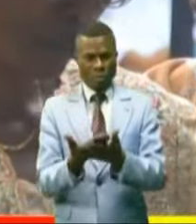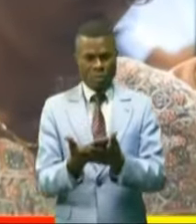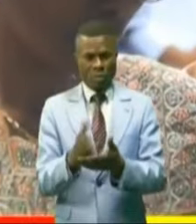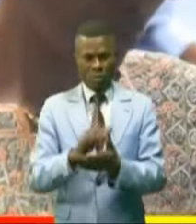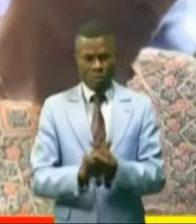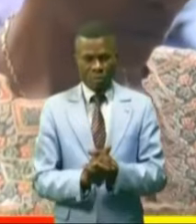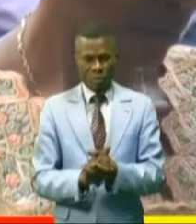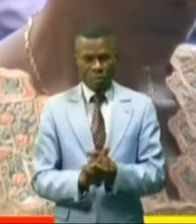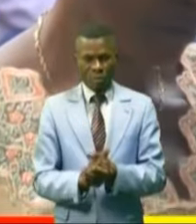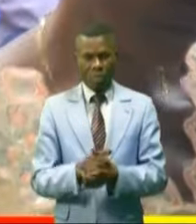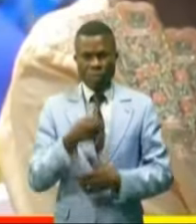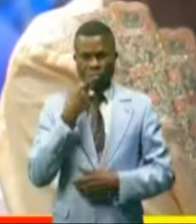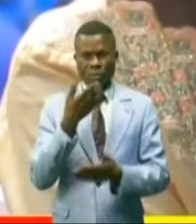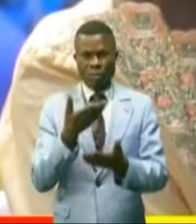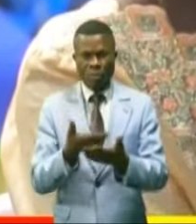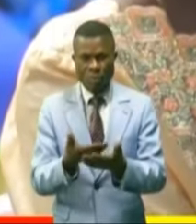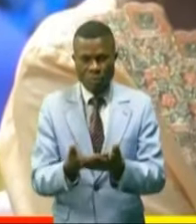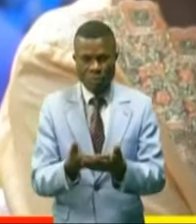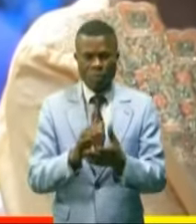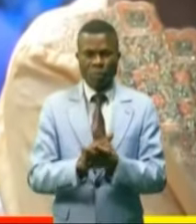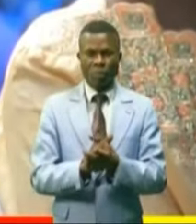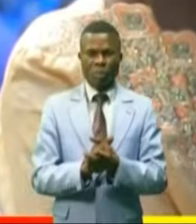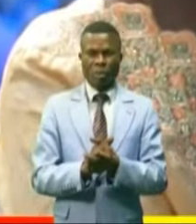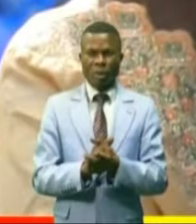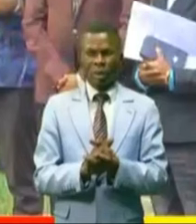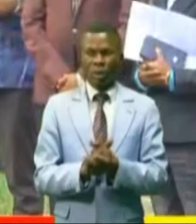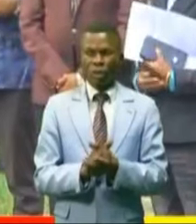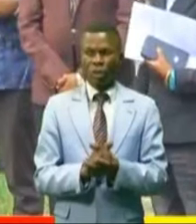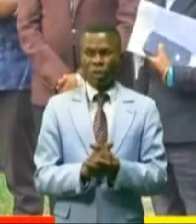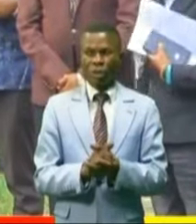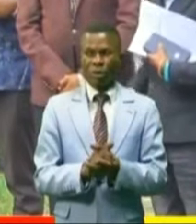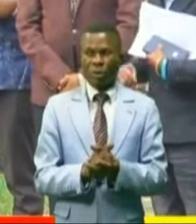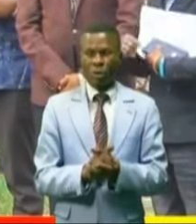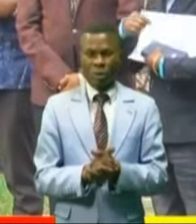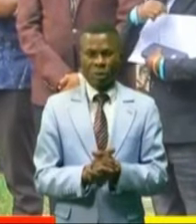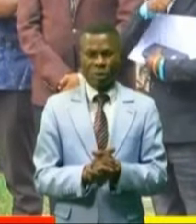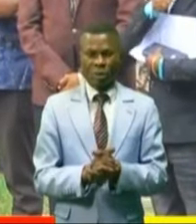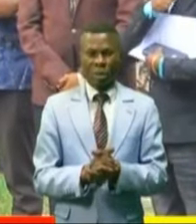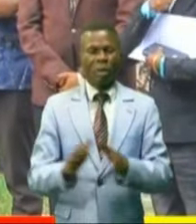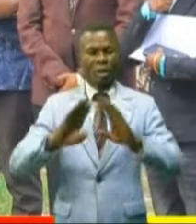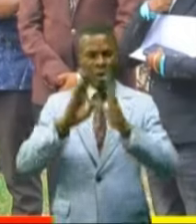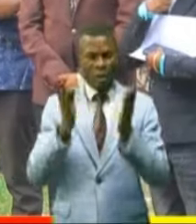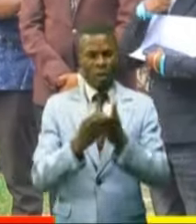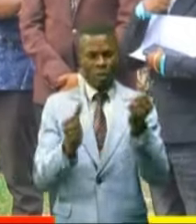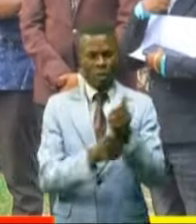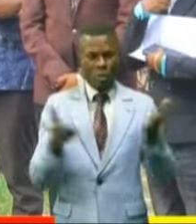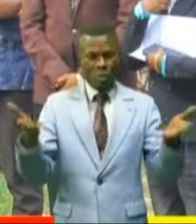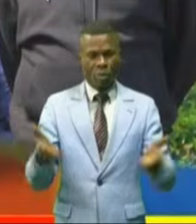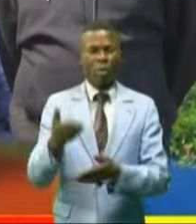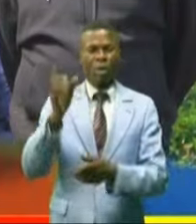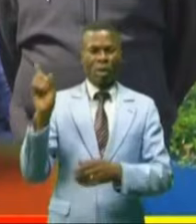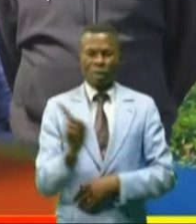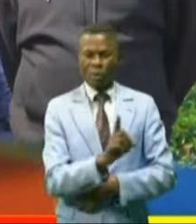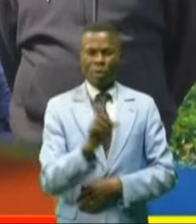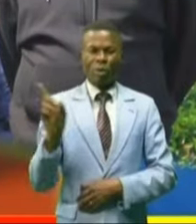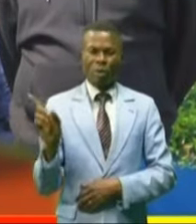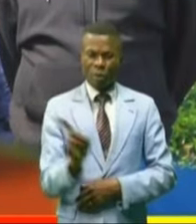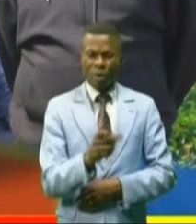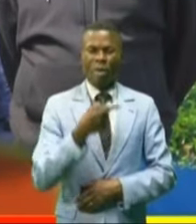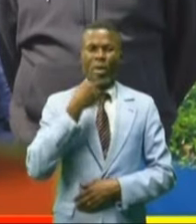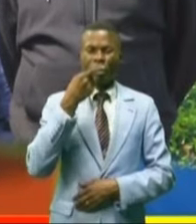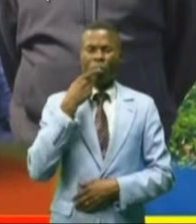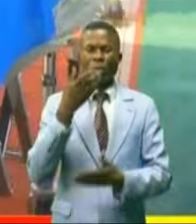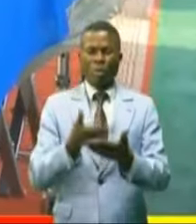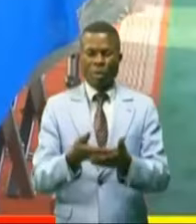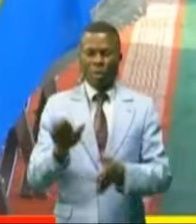est difficile de s'intégrer pour dire le mot. Tous les intervenants qui se sont succédés lors de l'oraison funèbre